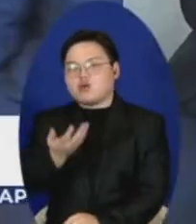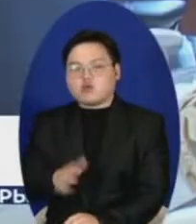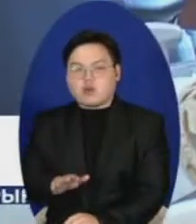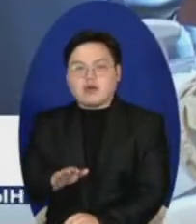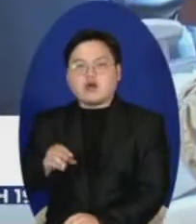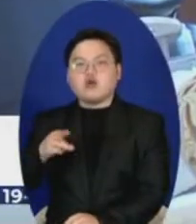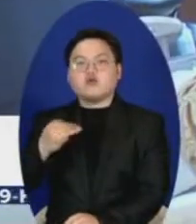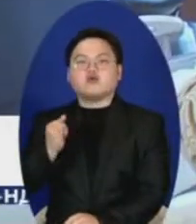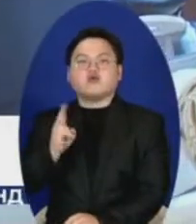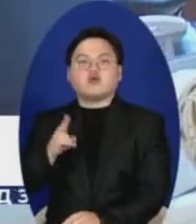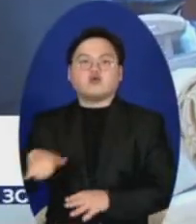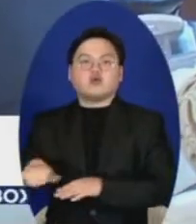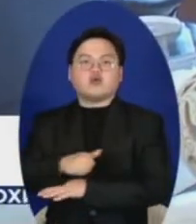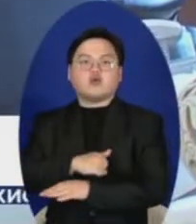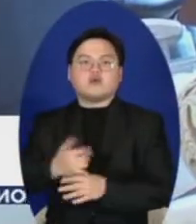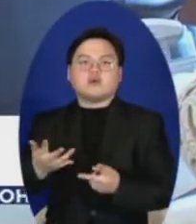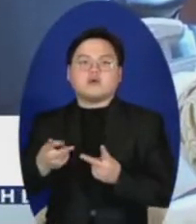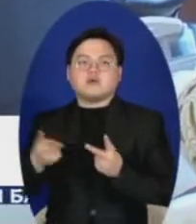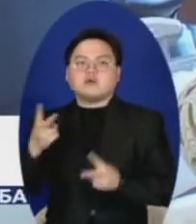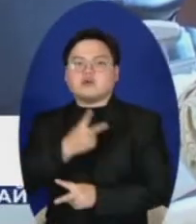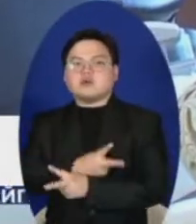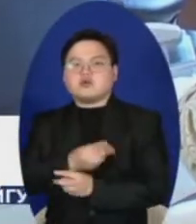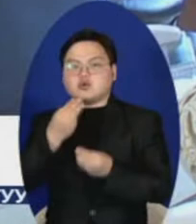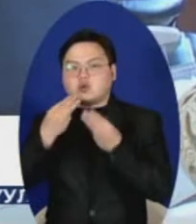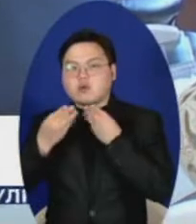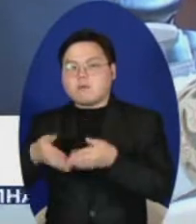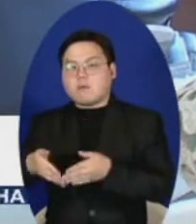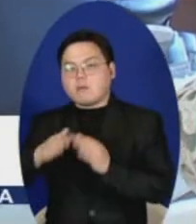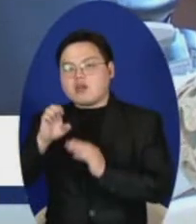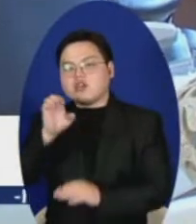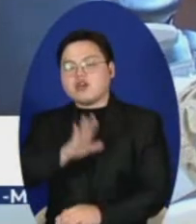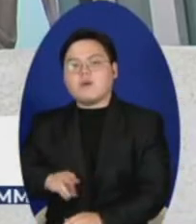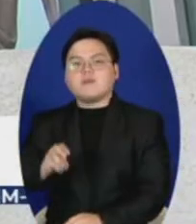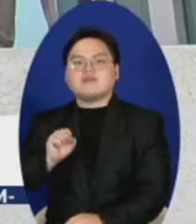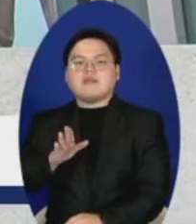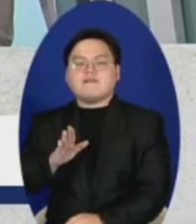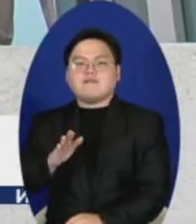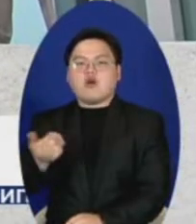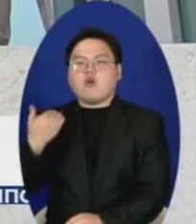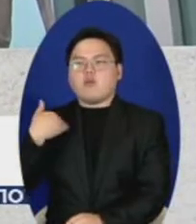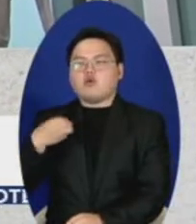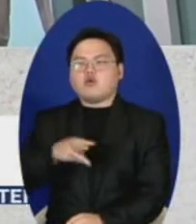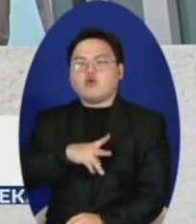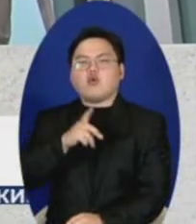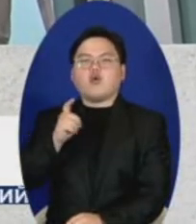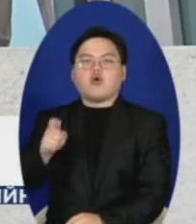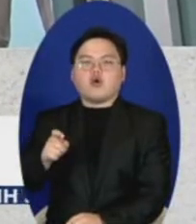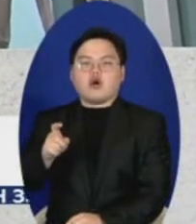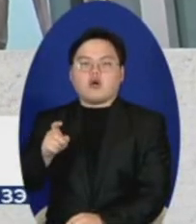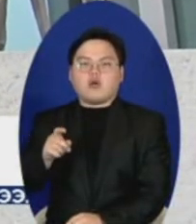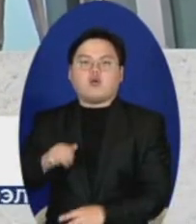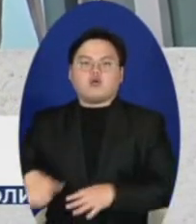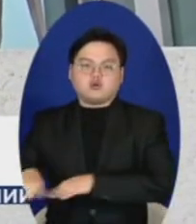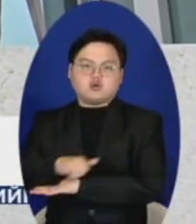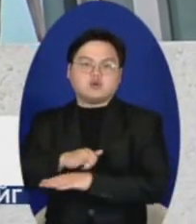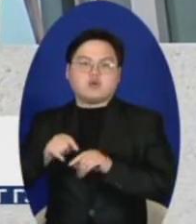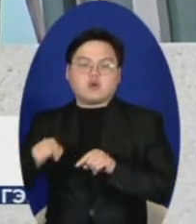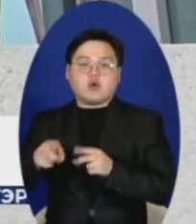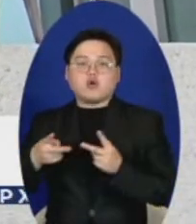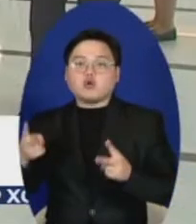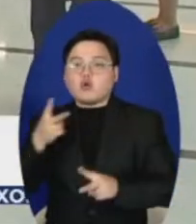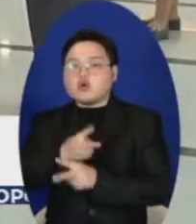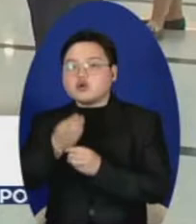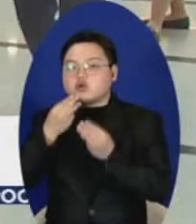Түрк улс нь үндсэн хуулийн шүүх байгуулсан Европ төвдөх эрдний төвөгтэй орны тоонд багтдаг юм. Үндсэн хуулийн шүүхийн үйл ажиллагааны